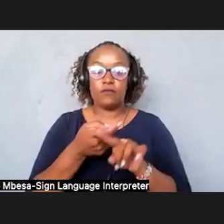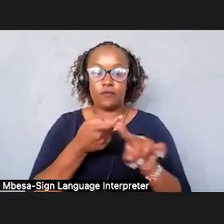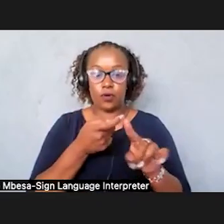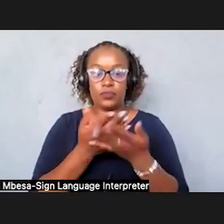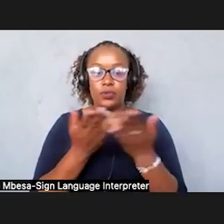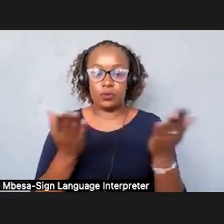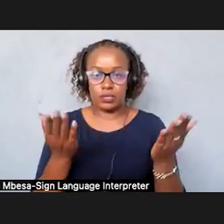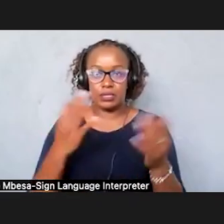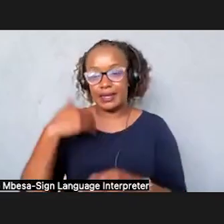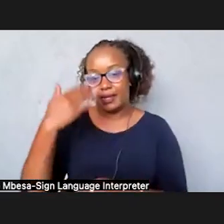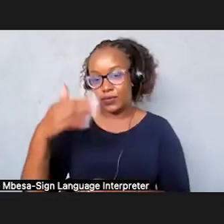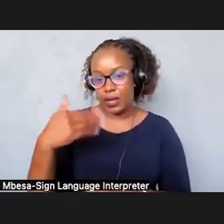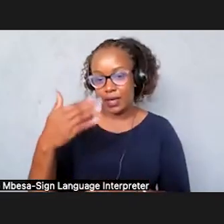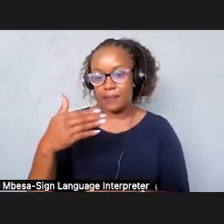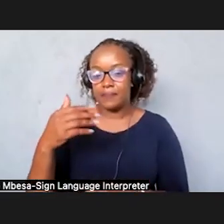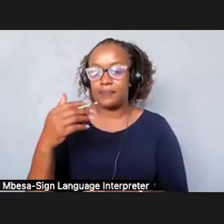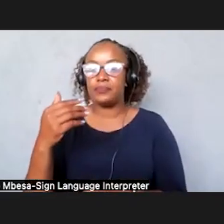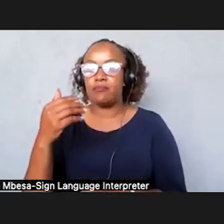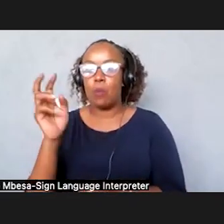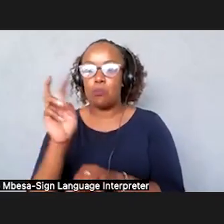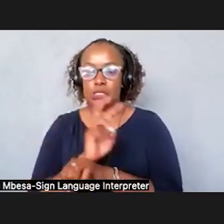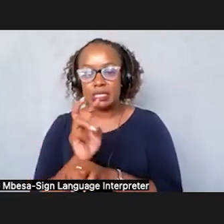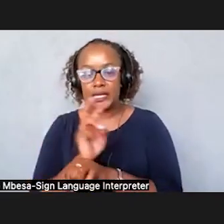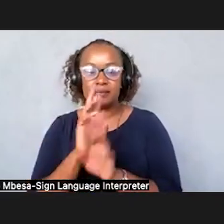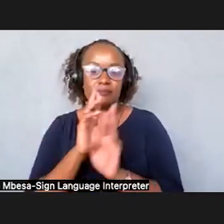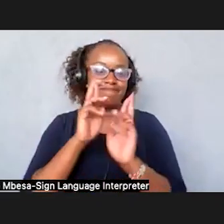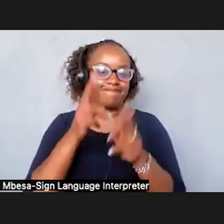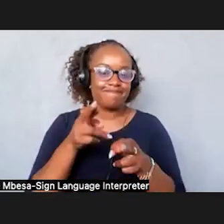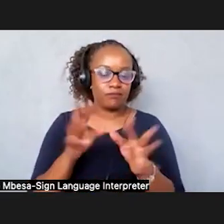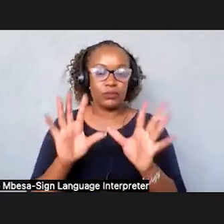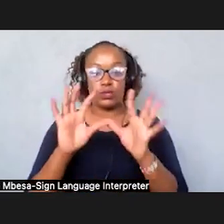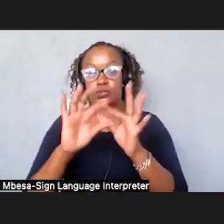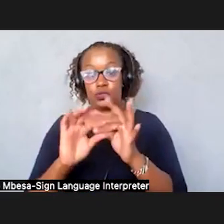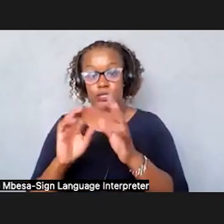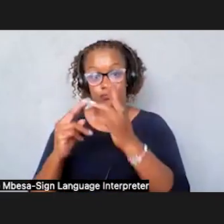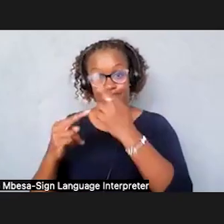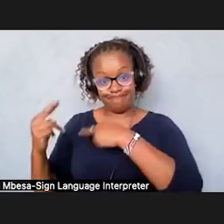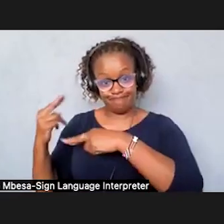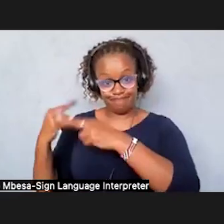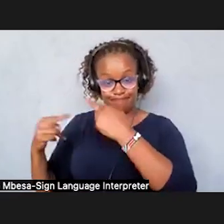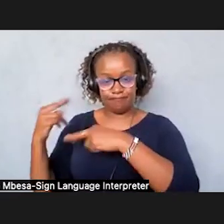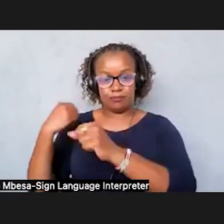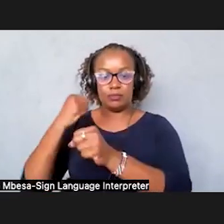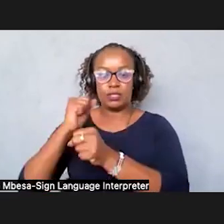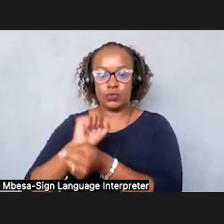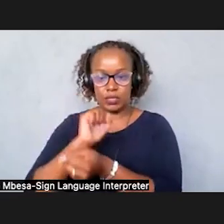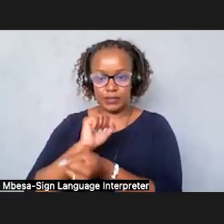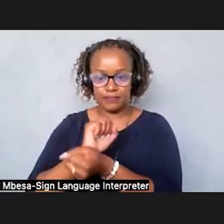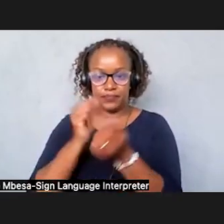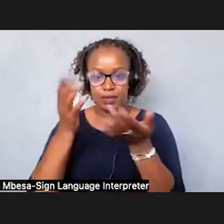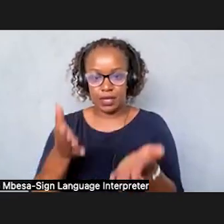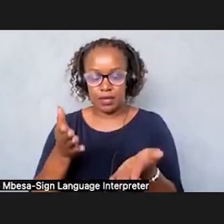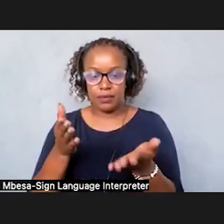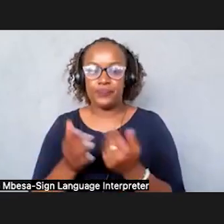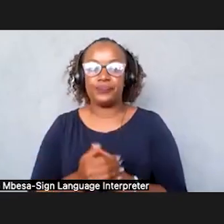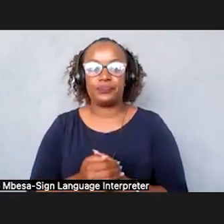reporting, ጆይንት ሪቪው ነበረ። joint reviews also were undertaken. ያ ከዛ ውጭ Aside